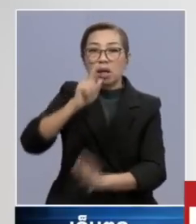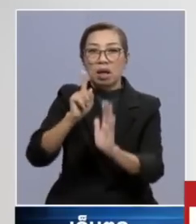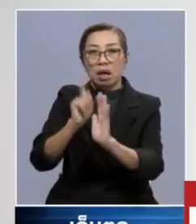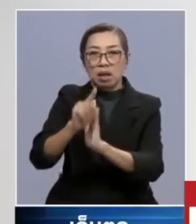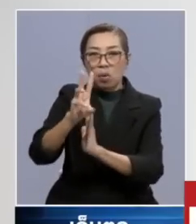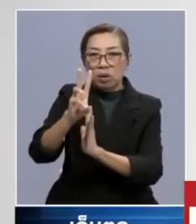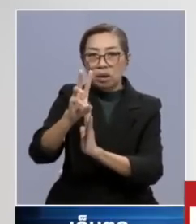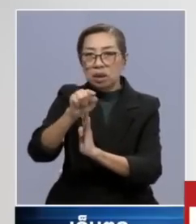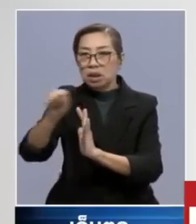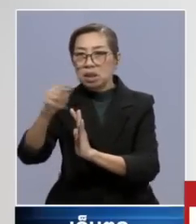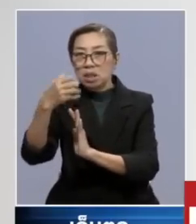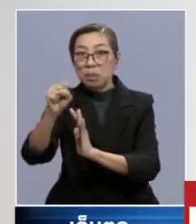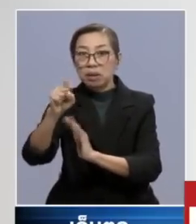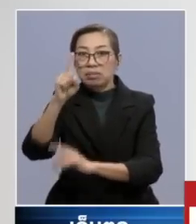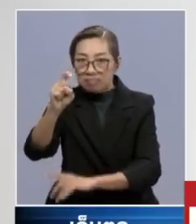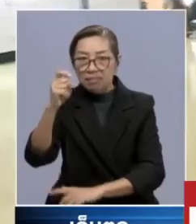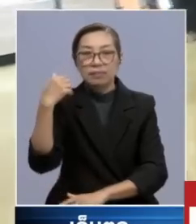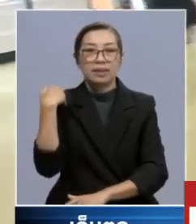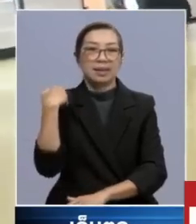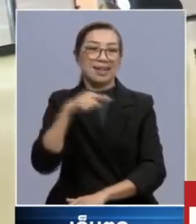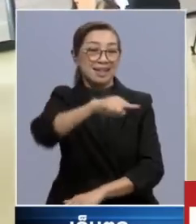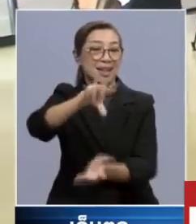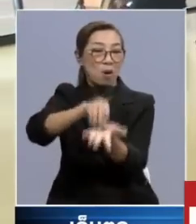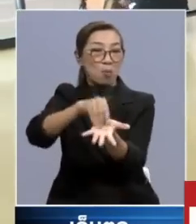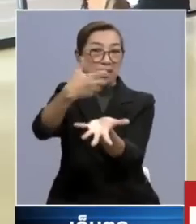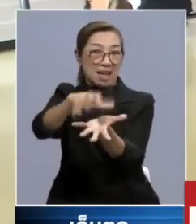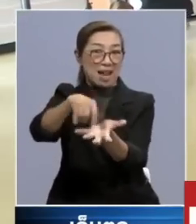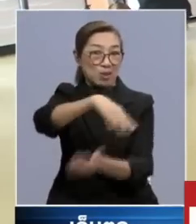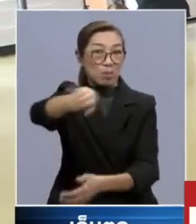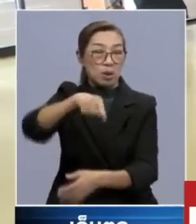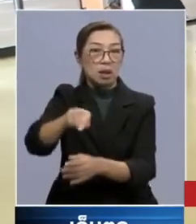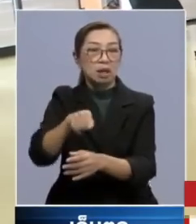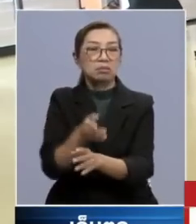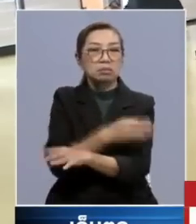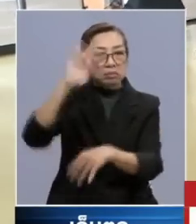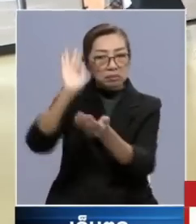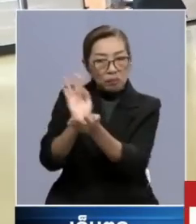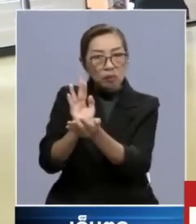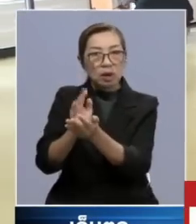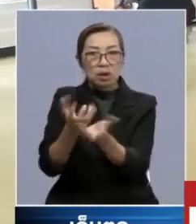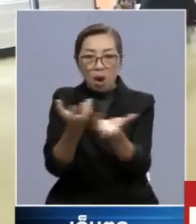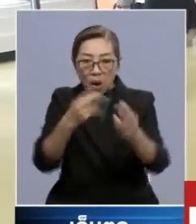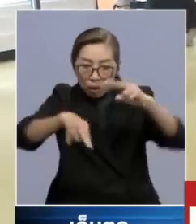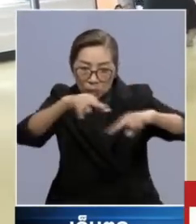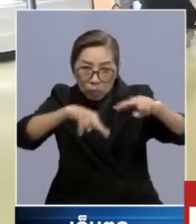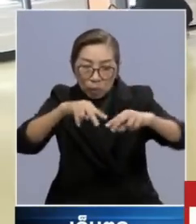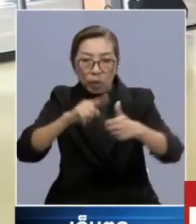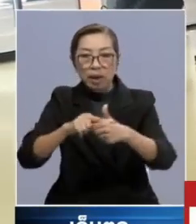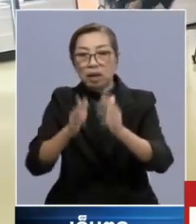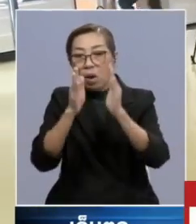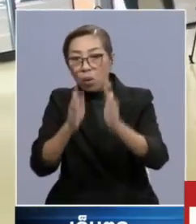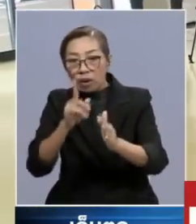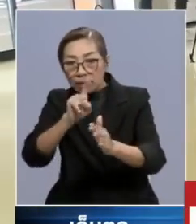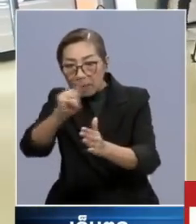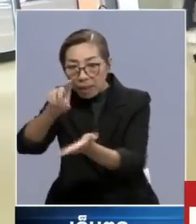ทีเดียวค่ะซึ่งข้อมูลที่เราบอกไปทั้งหมดนะคะไม่ว่าจะเป็นผลการตรวจสอบวัตถุพยานต่างๆผลการสอบปากคำต่